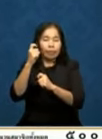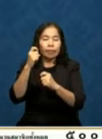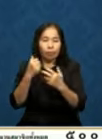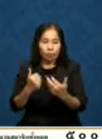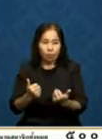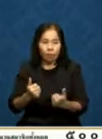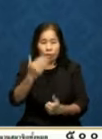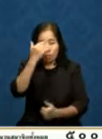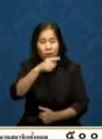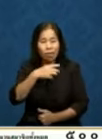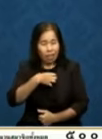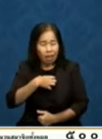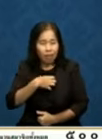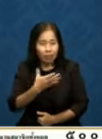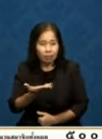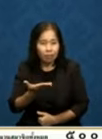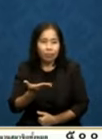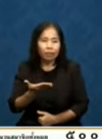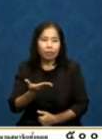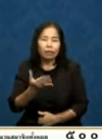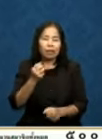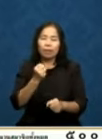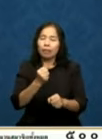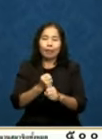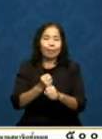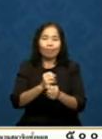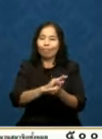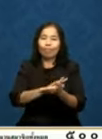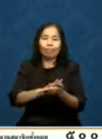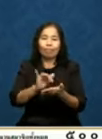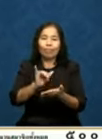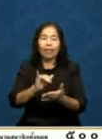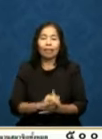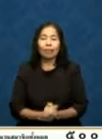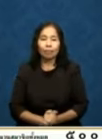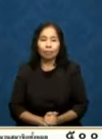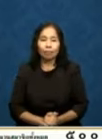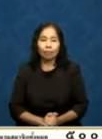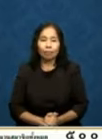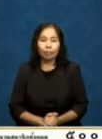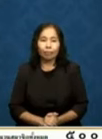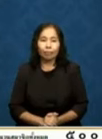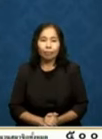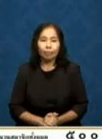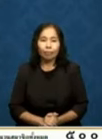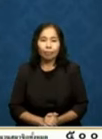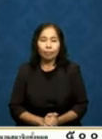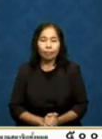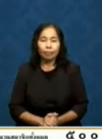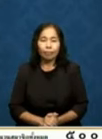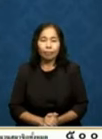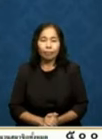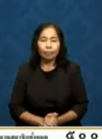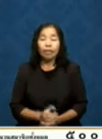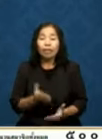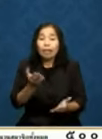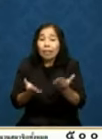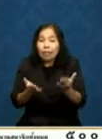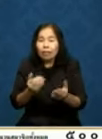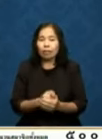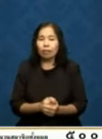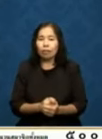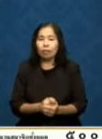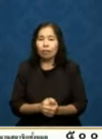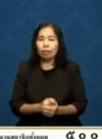ท่านต้องการนั้นจะไม่บรรลุต่อไปครับท่านประธานหรือทำร้ายร่างก